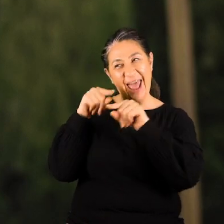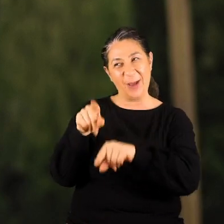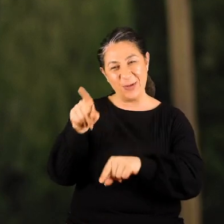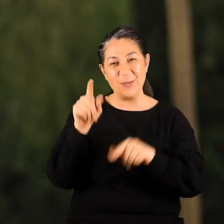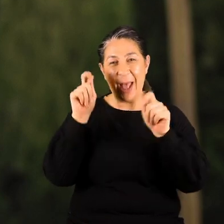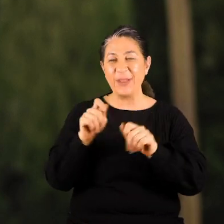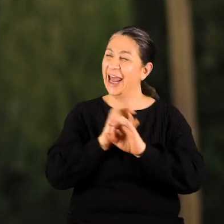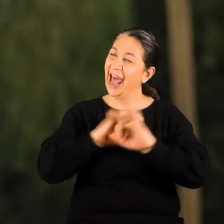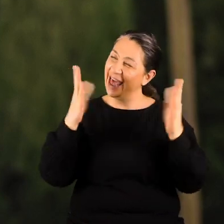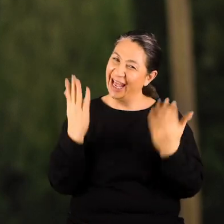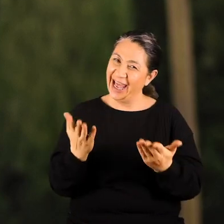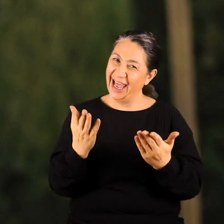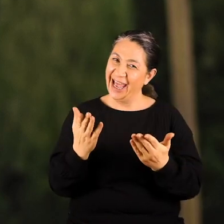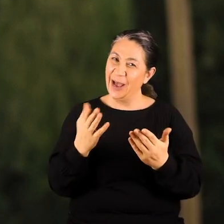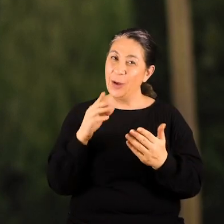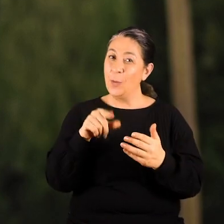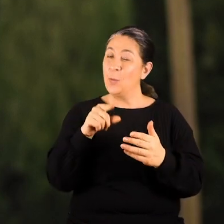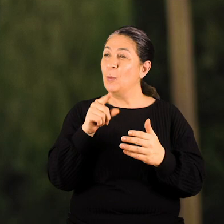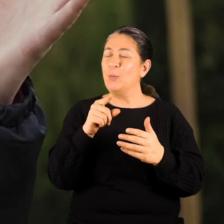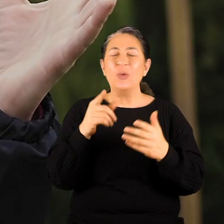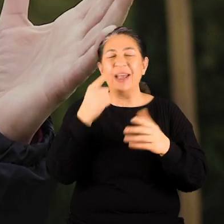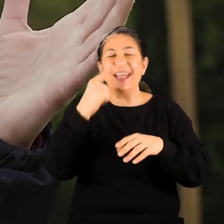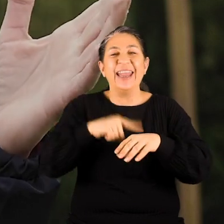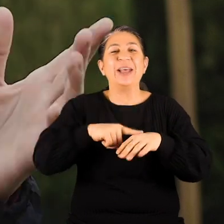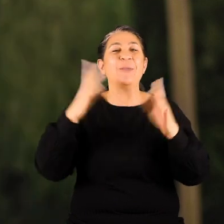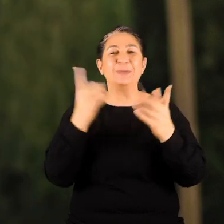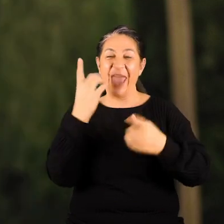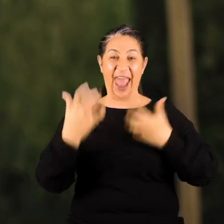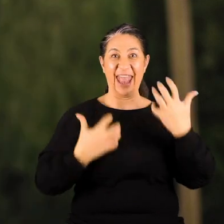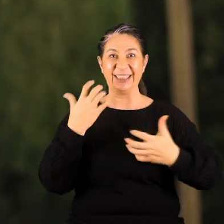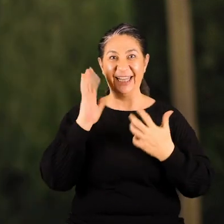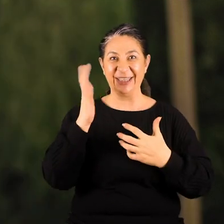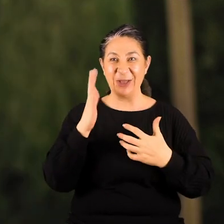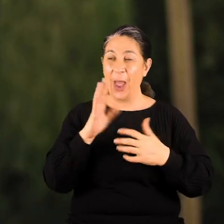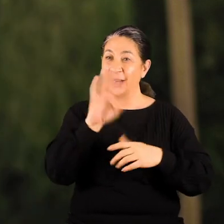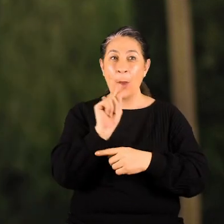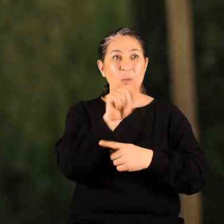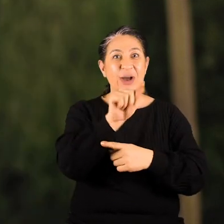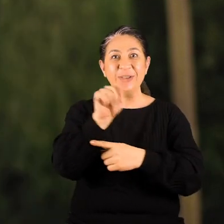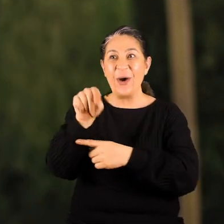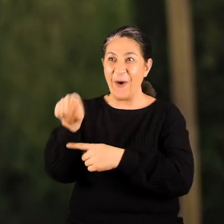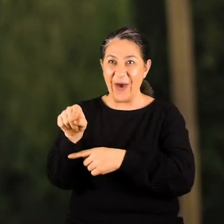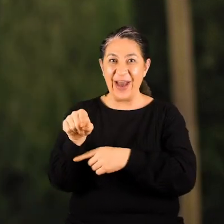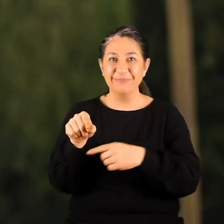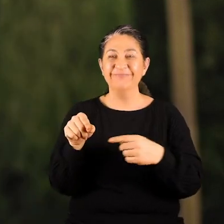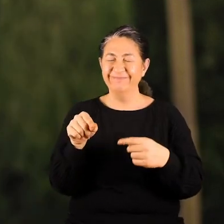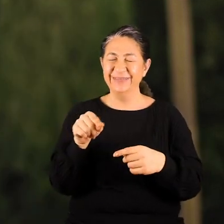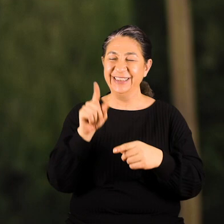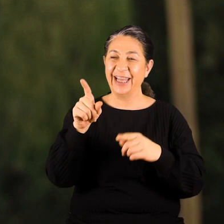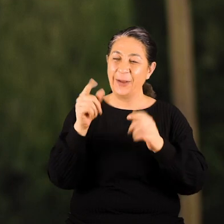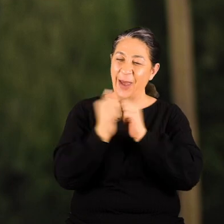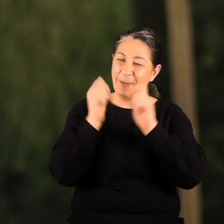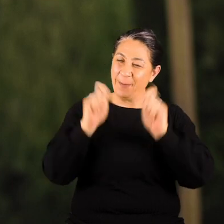ediyorum. Yaptıkların harika. Teşekkür ederim. Mobilten zaten inanılmaz bir enerjiyle gidiyor. Herkese de bulaşıyor o yüzden. Seninle